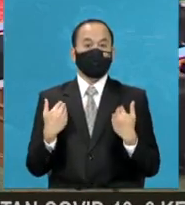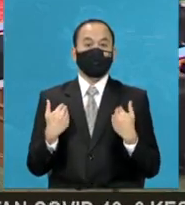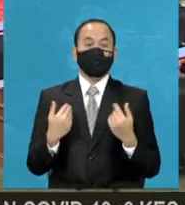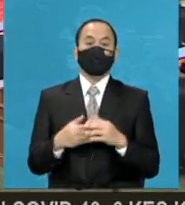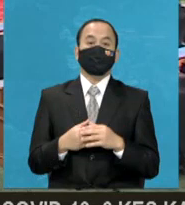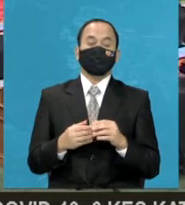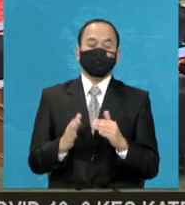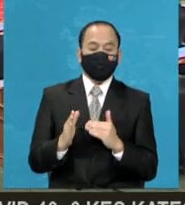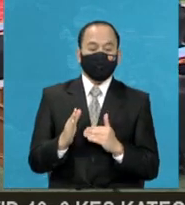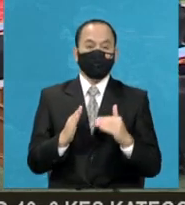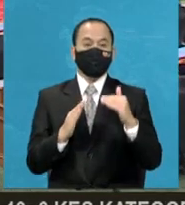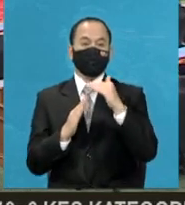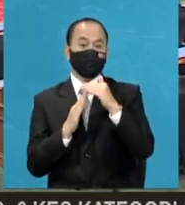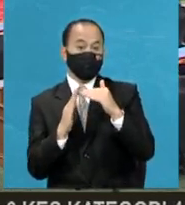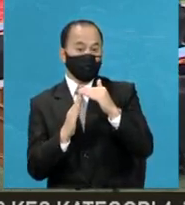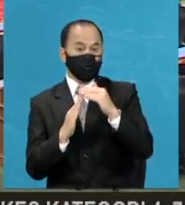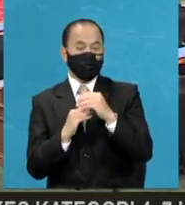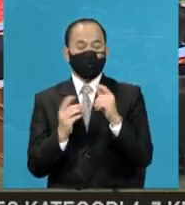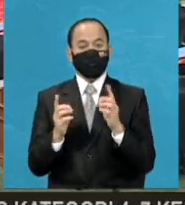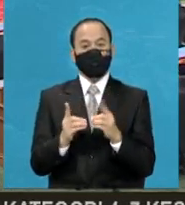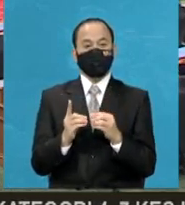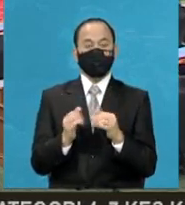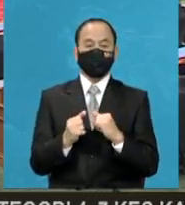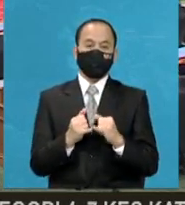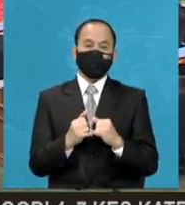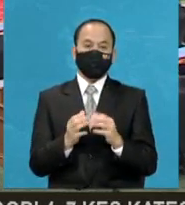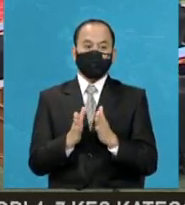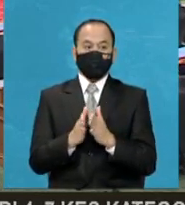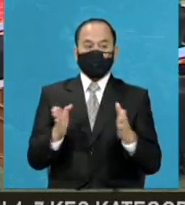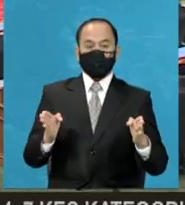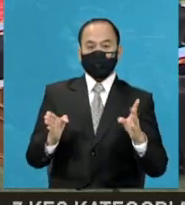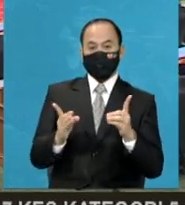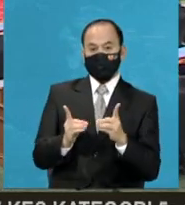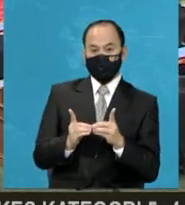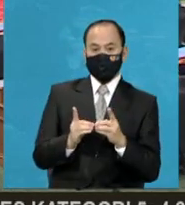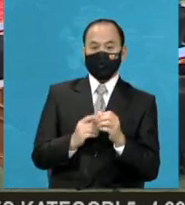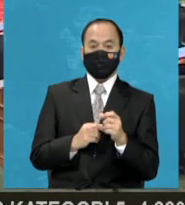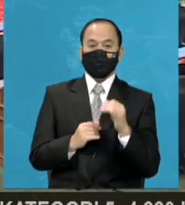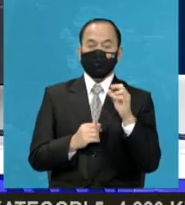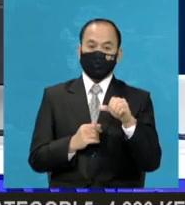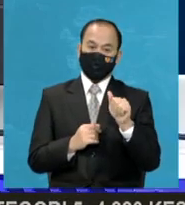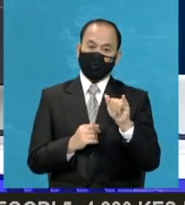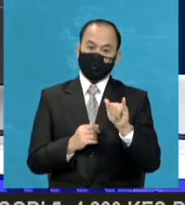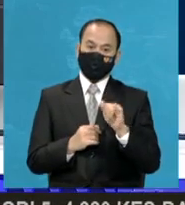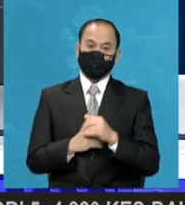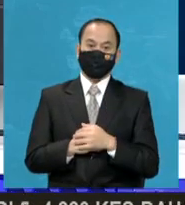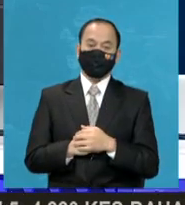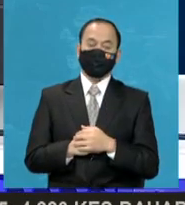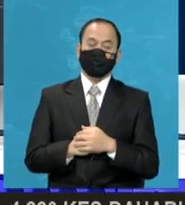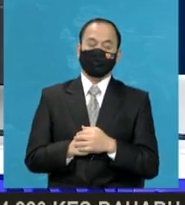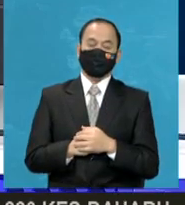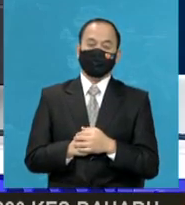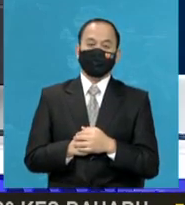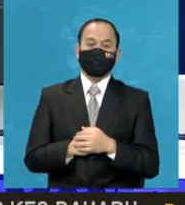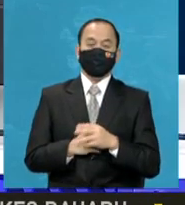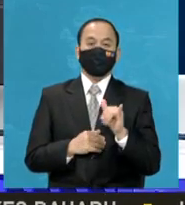memaksimalkan penggunaan teknologi terkini seperti big data dan artificial intelligence Hai yang